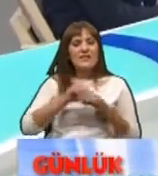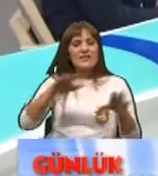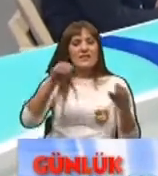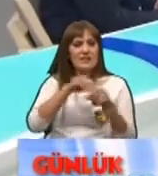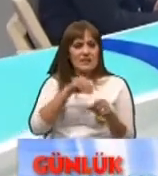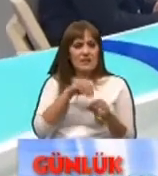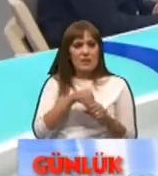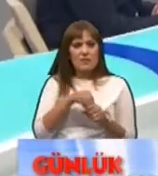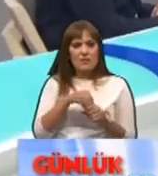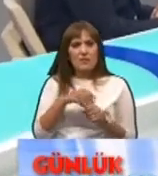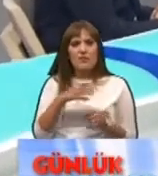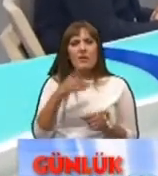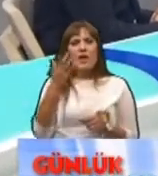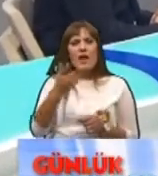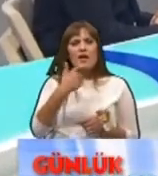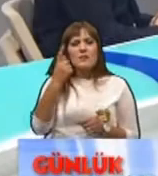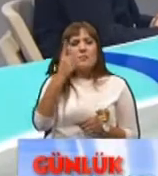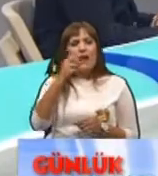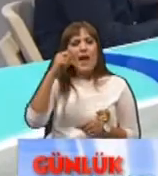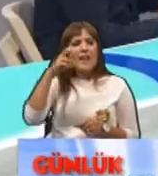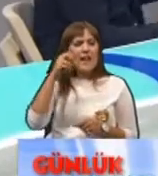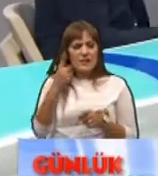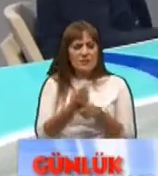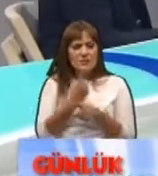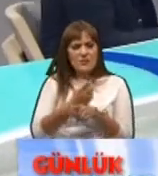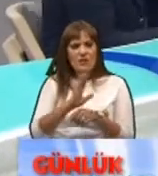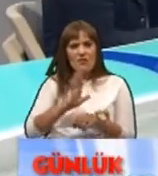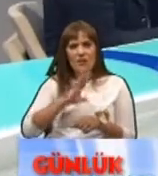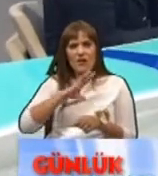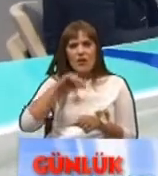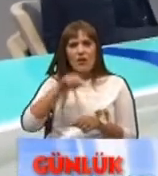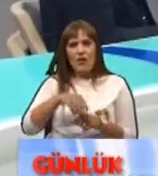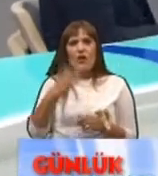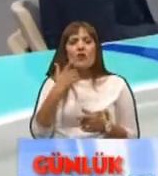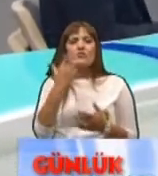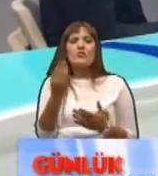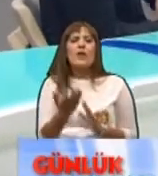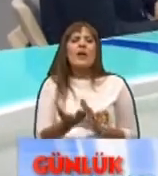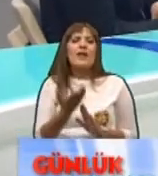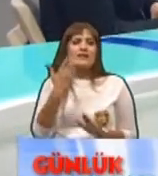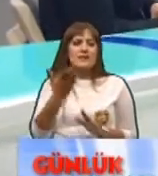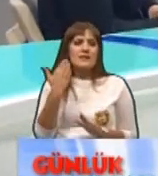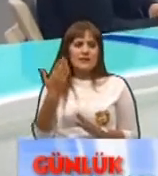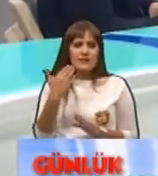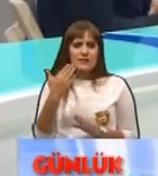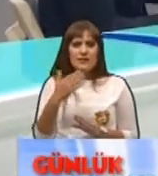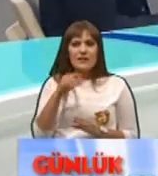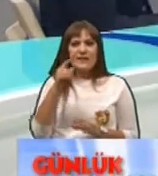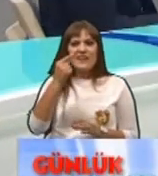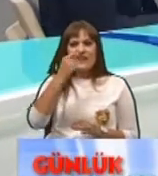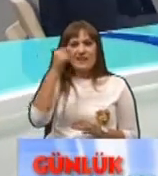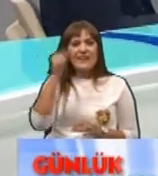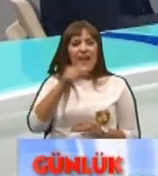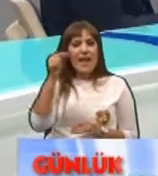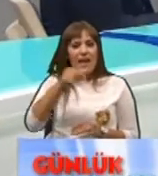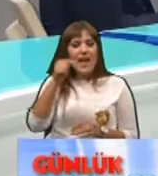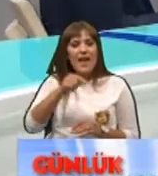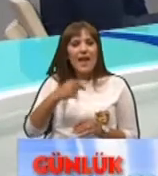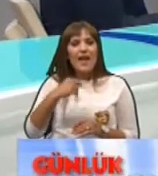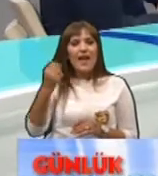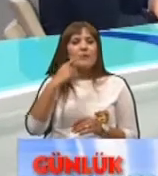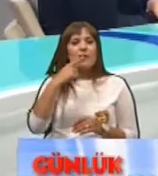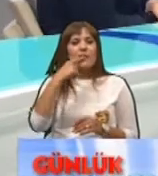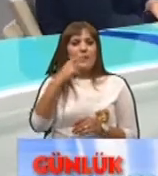sistem. Şu daha da eskiden bir elektrikli bir şey. Evet, tabii ki o çok eski. Tabii ki o iğneli epilasyon